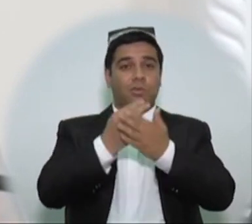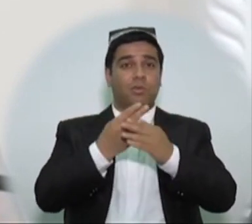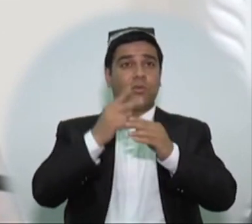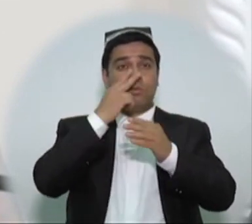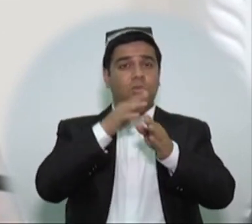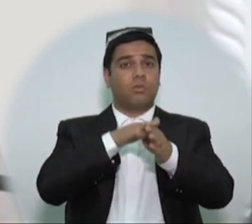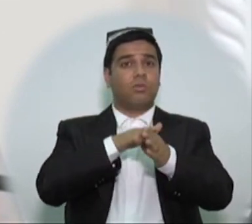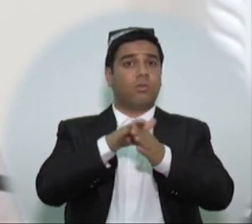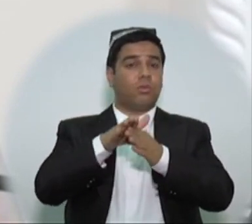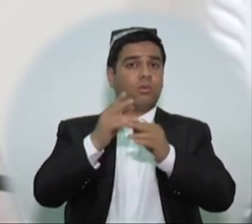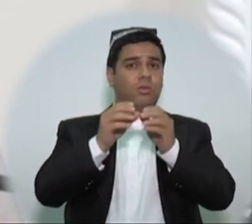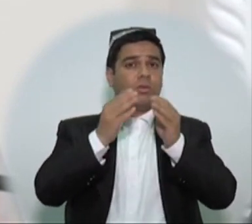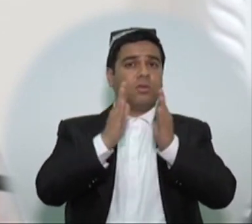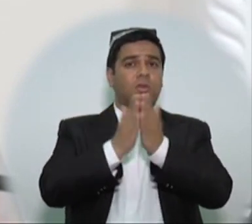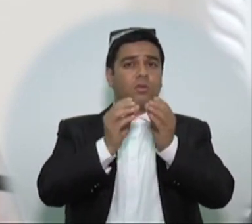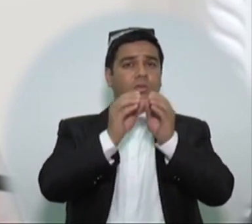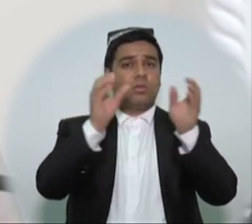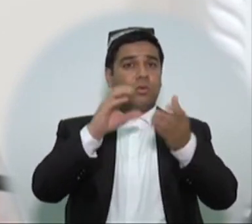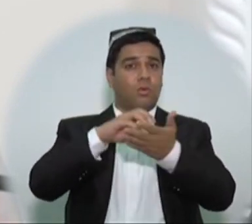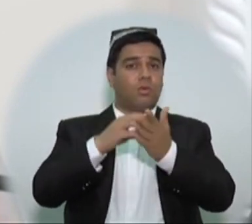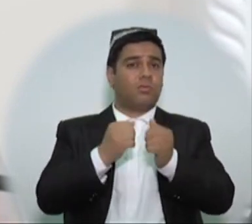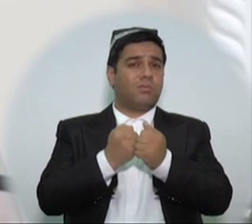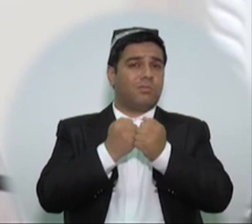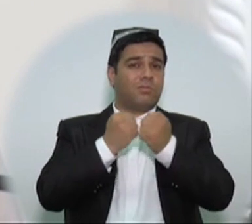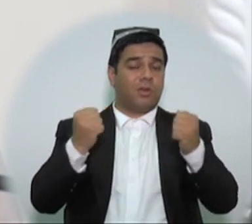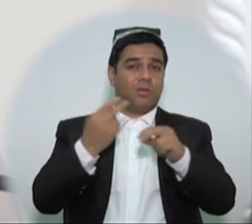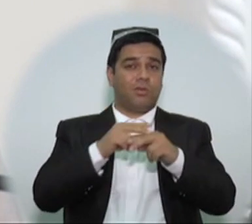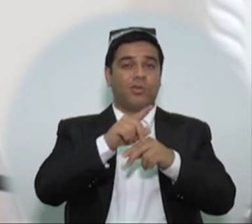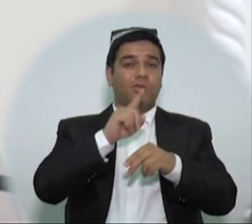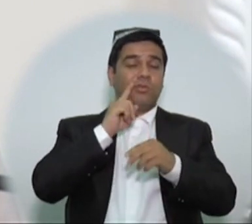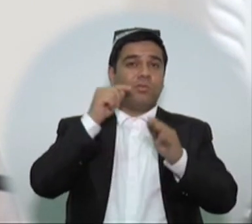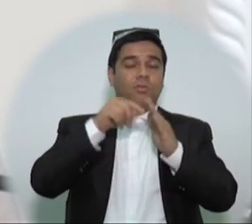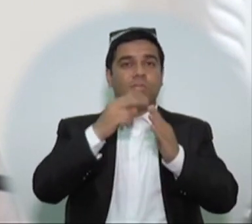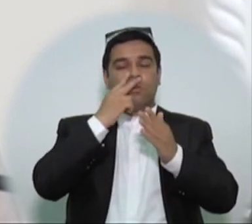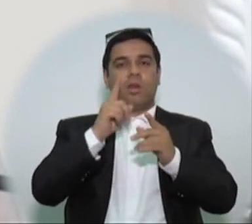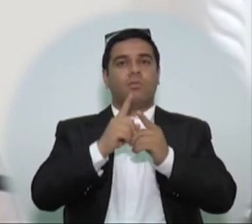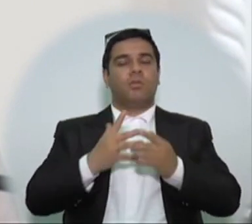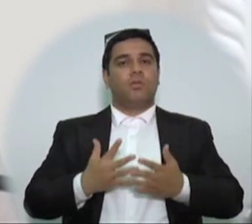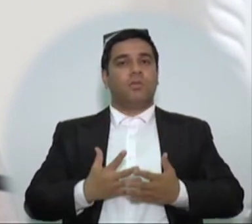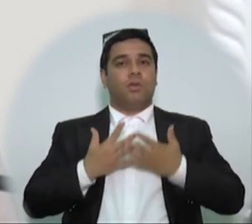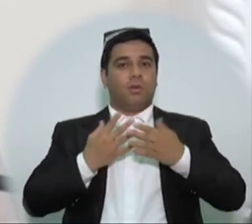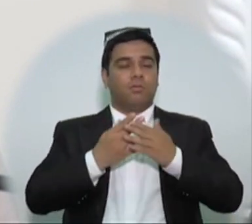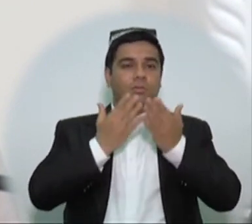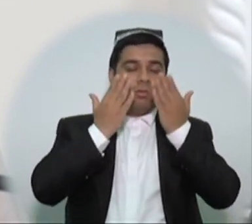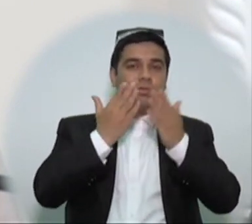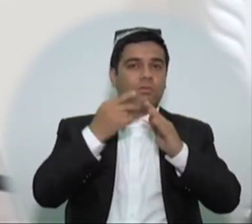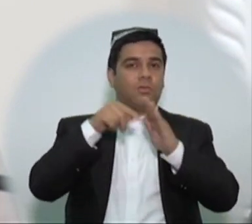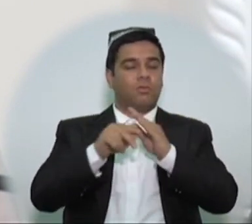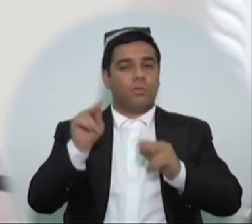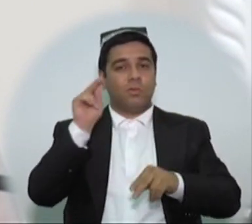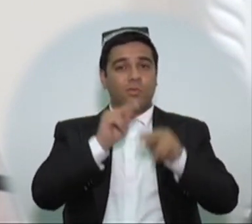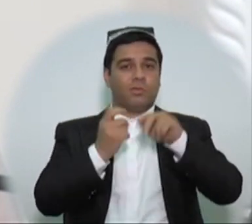Kecha ham aytdik, yosh Ibn Sino kirib u yerdan maza qilib kitoblarni o'qidi.